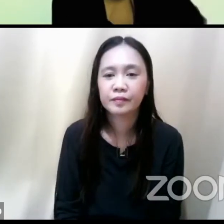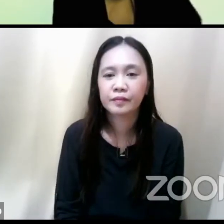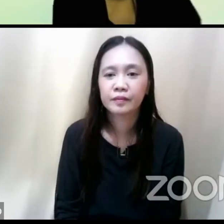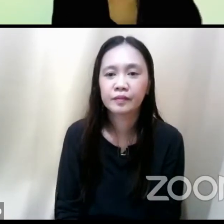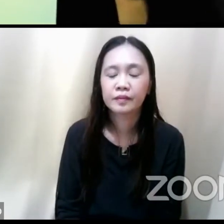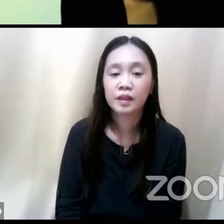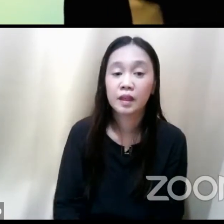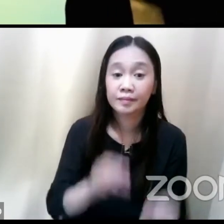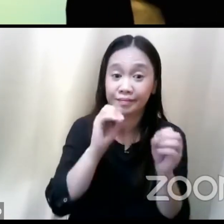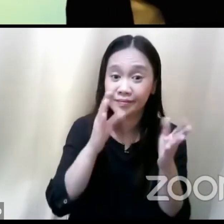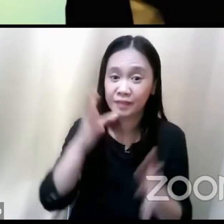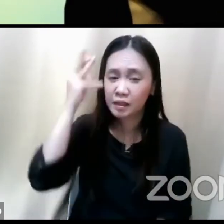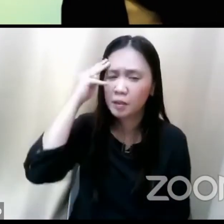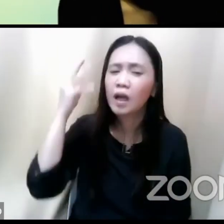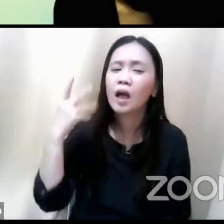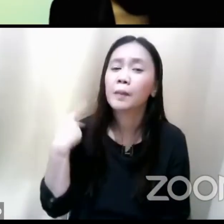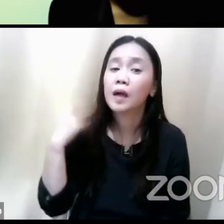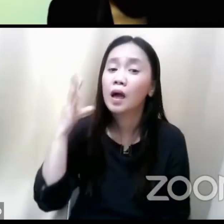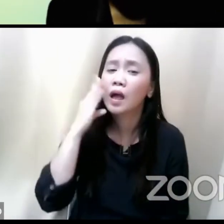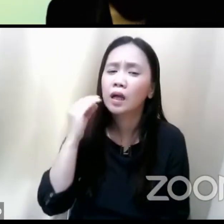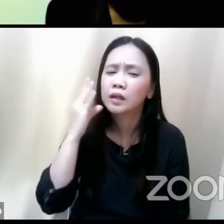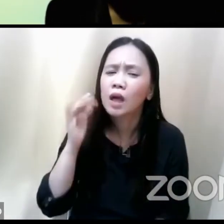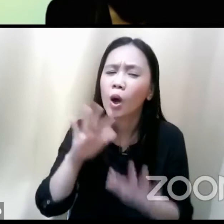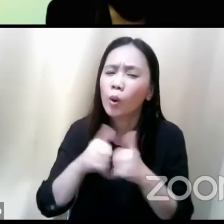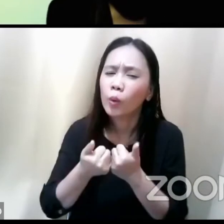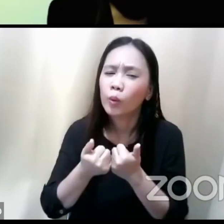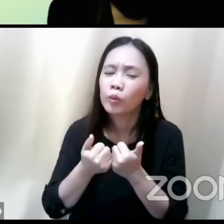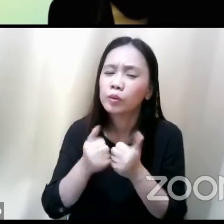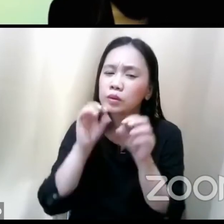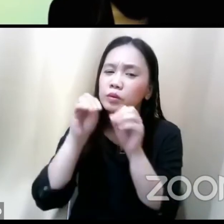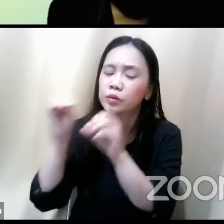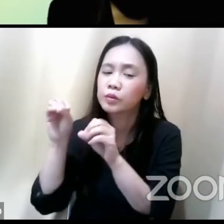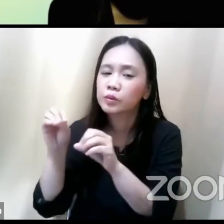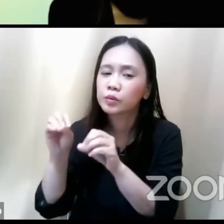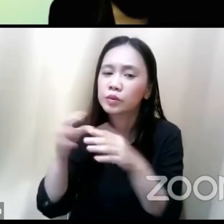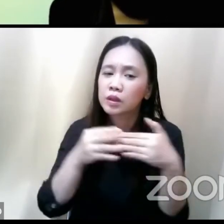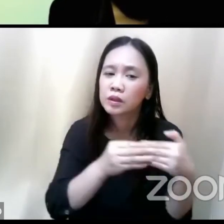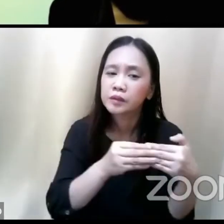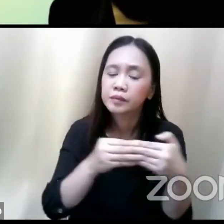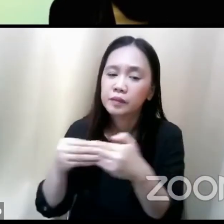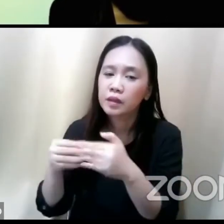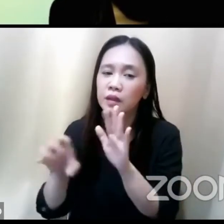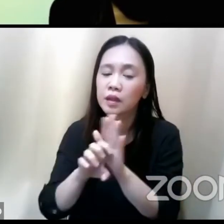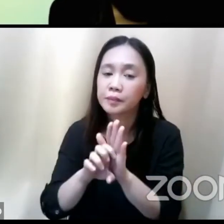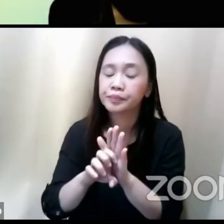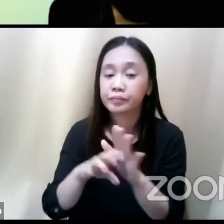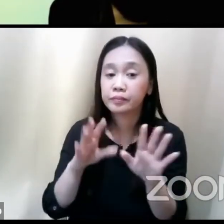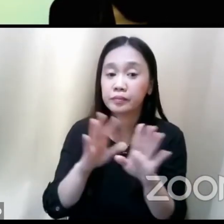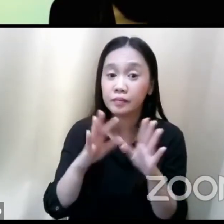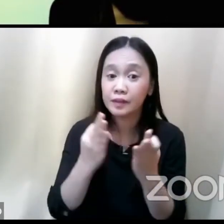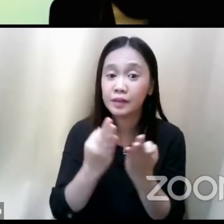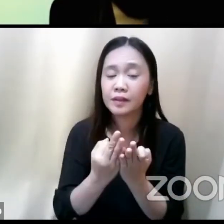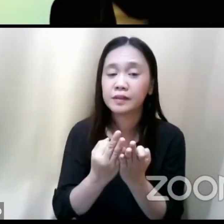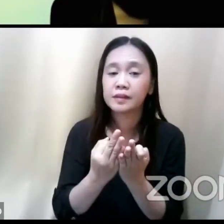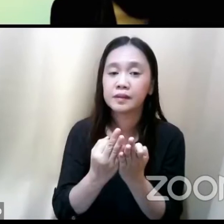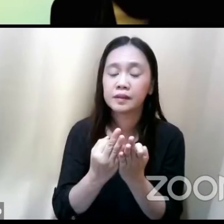bang karanasan, no? Kung paano mo tinuruan, ginabayan, no? Halimbawa, ang pamilya,